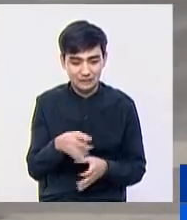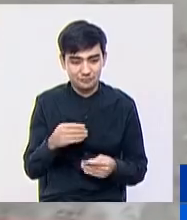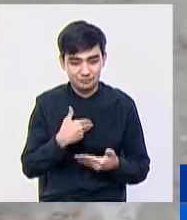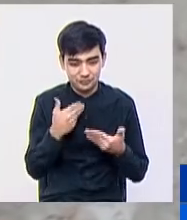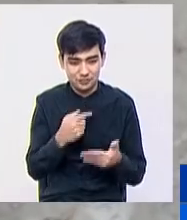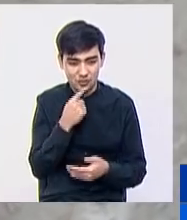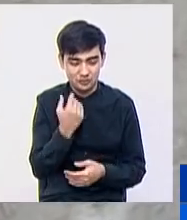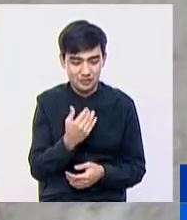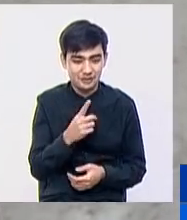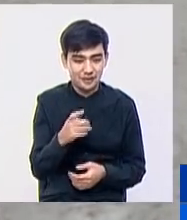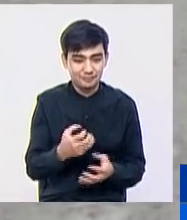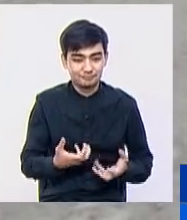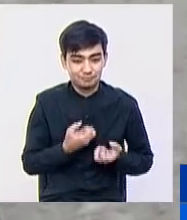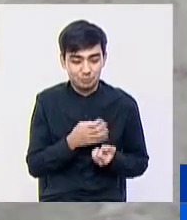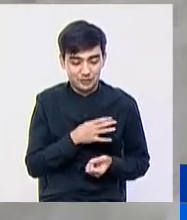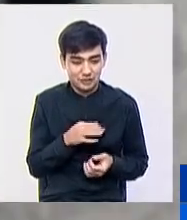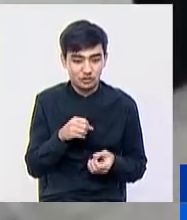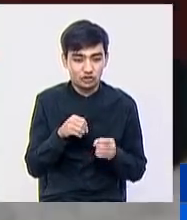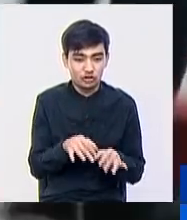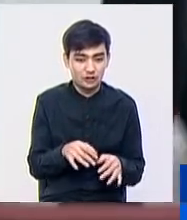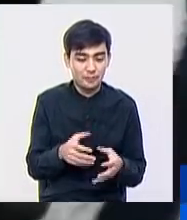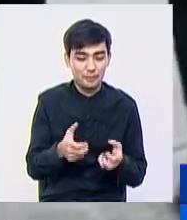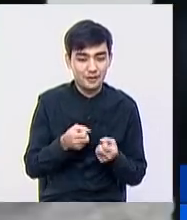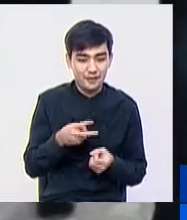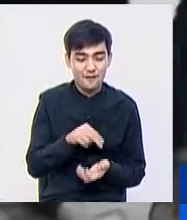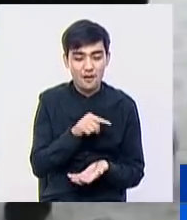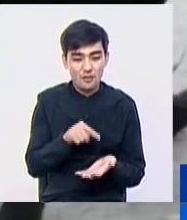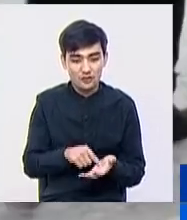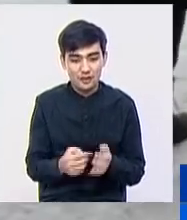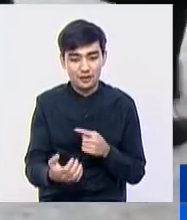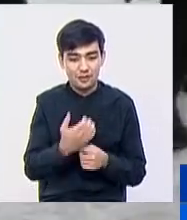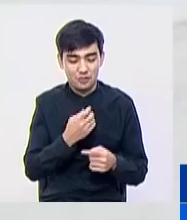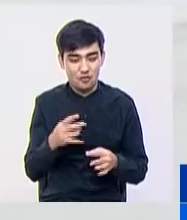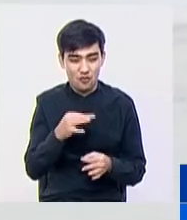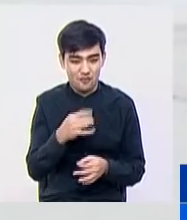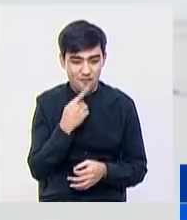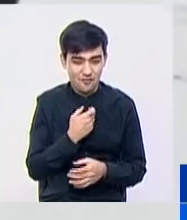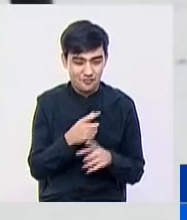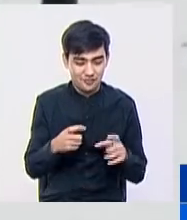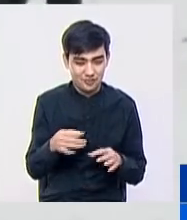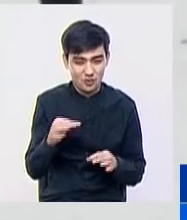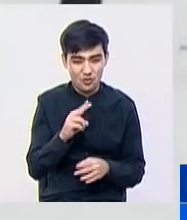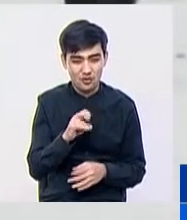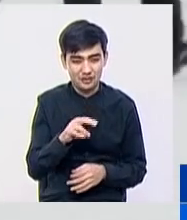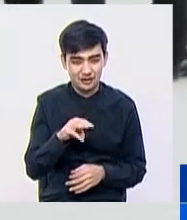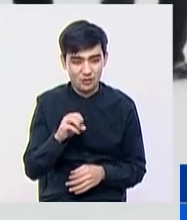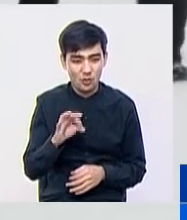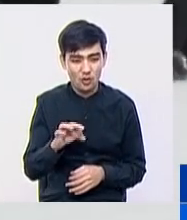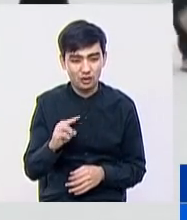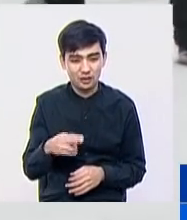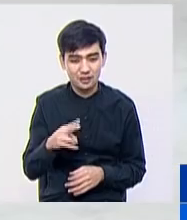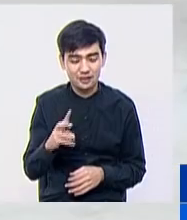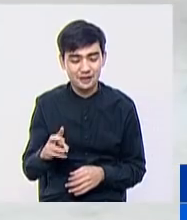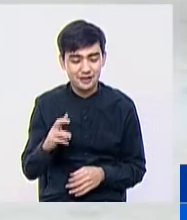российскому лидеру за поддержку в принятии решения по вопросу о направлении объединенного миротворческого контингента ОДКБ для